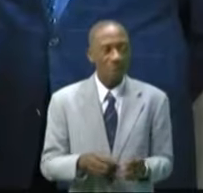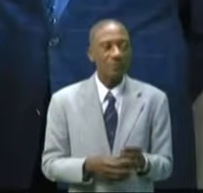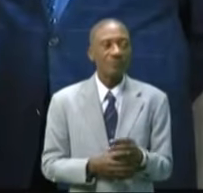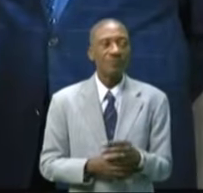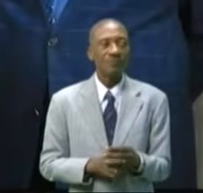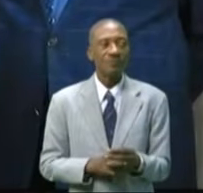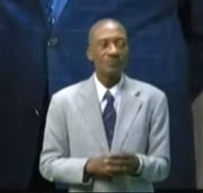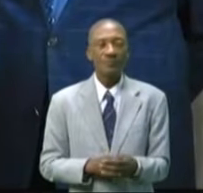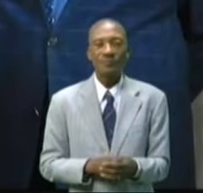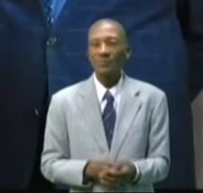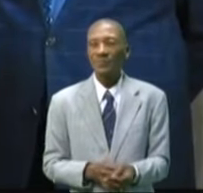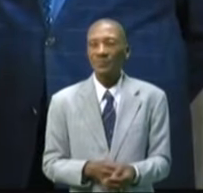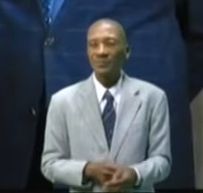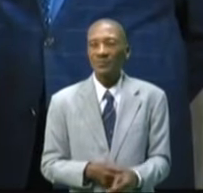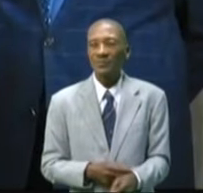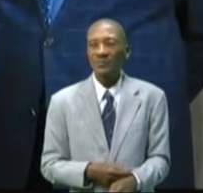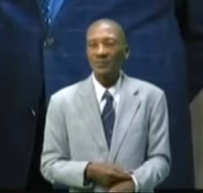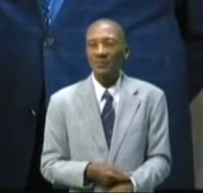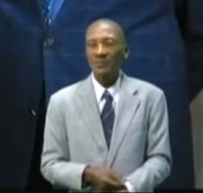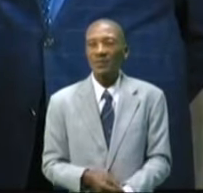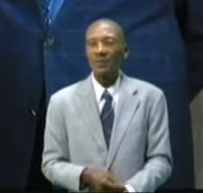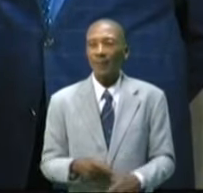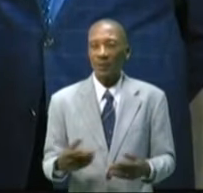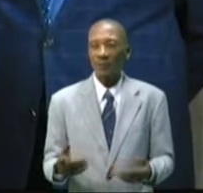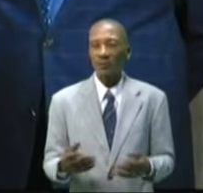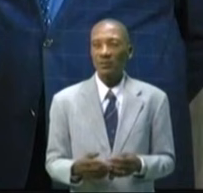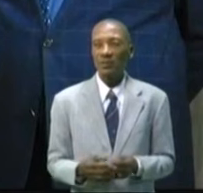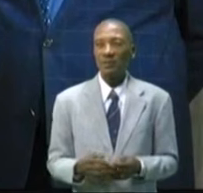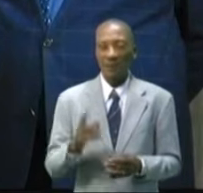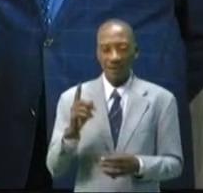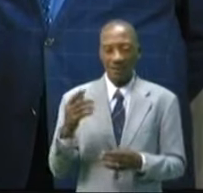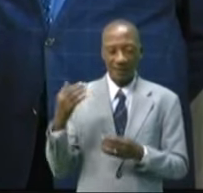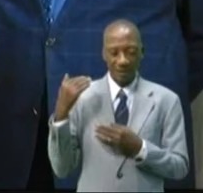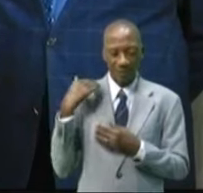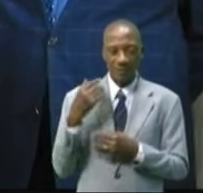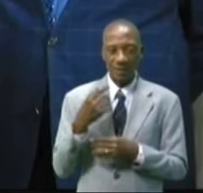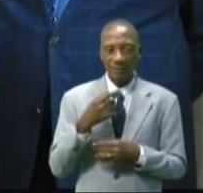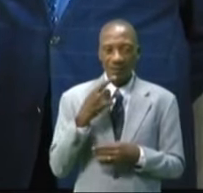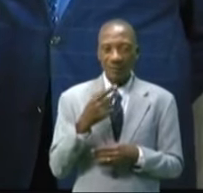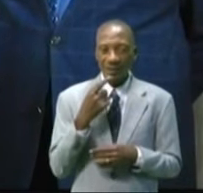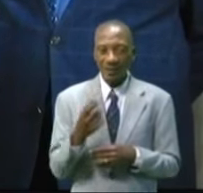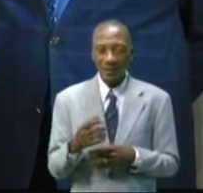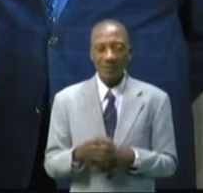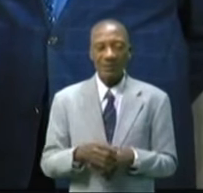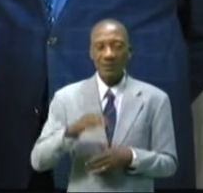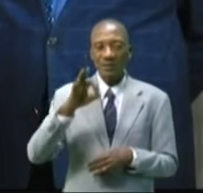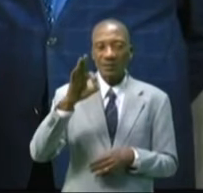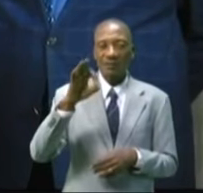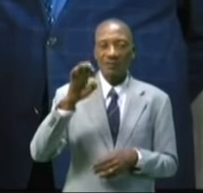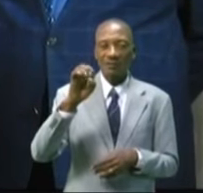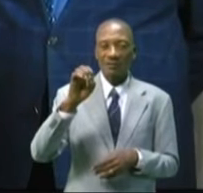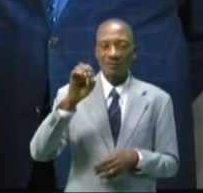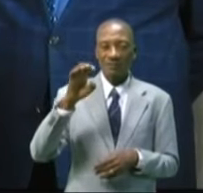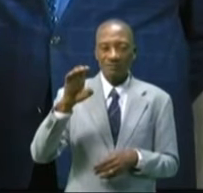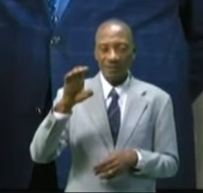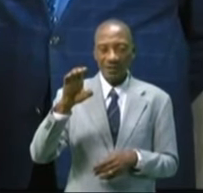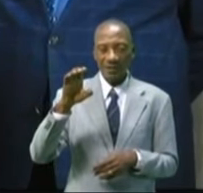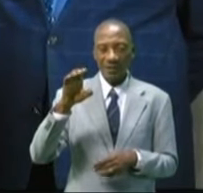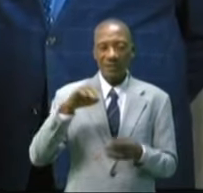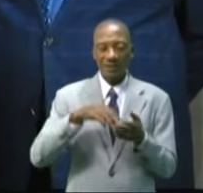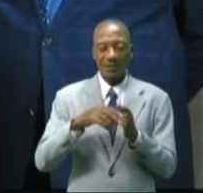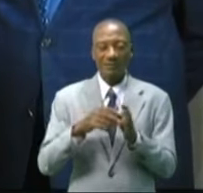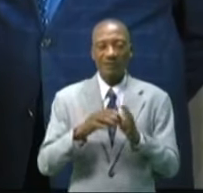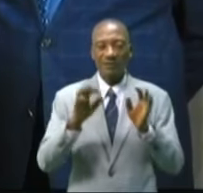gouvernement. Je vous ai parlé tout à l'heure des climat des affaires. La FEC aussi attend d'être associée à